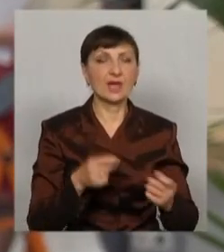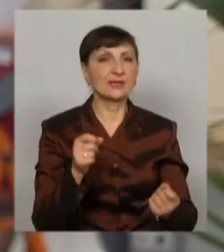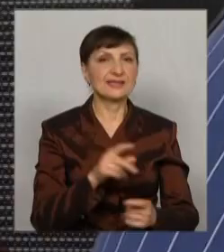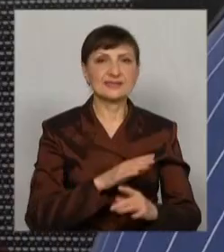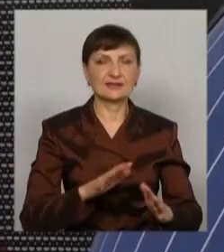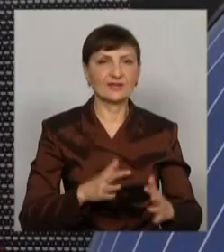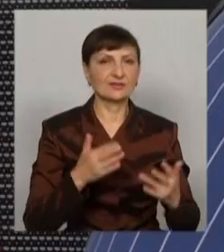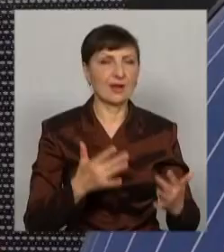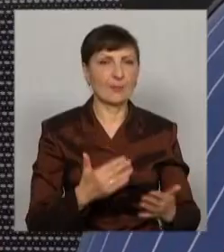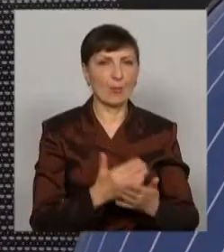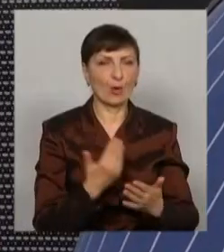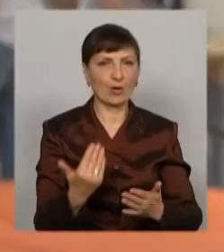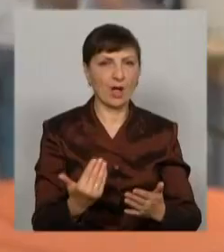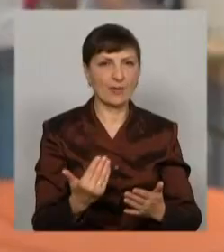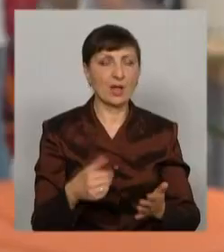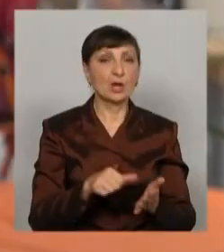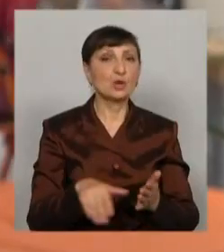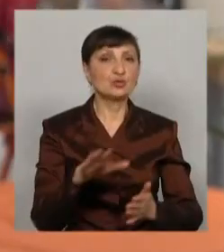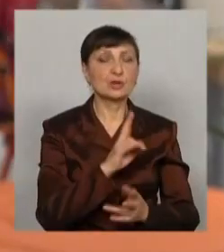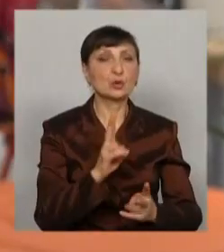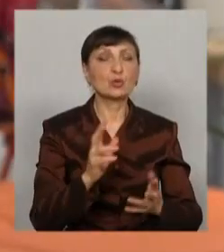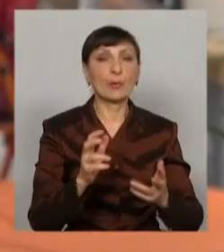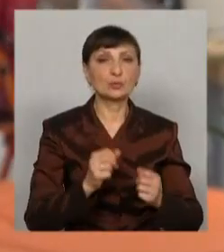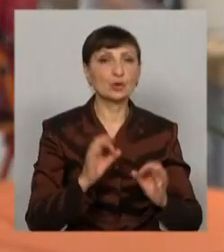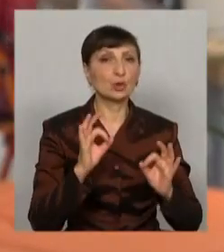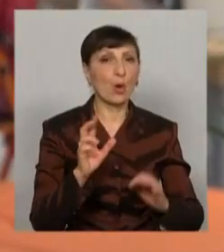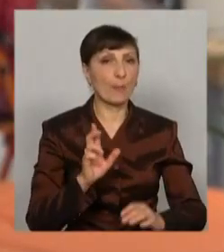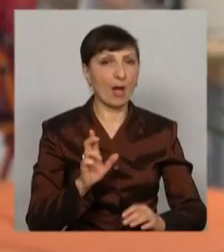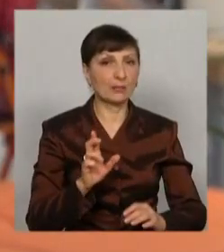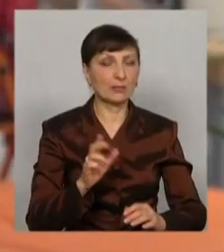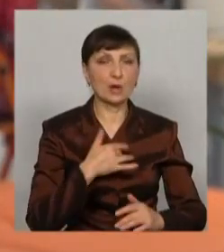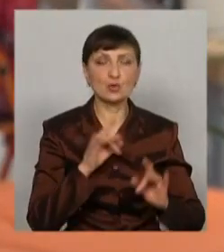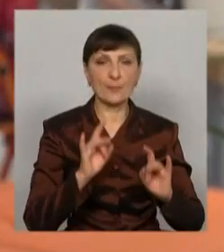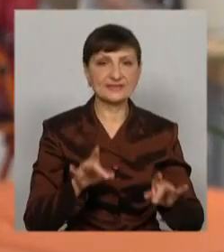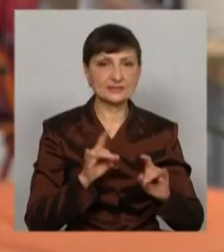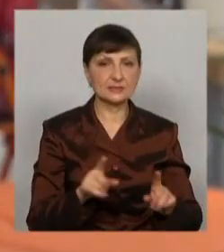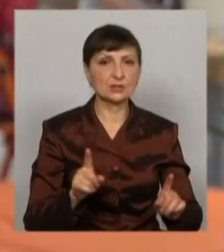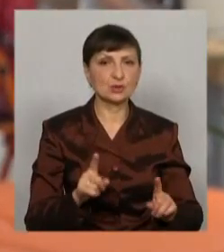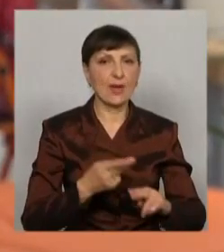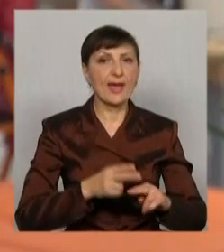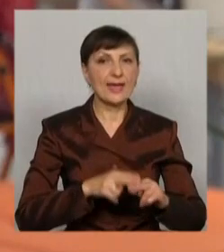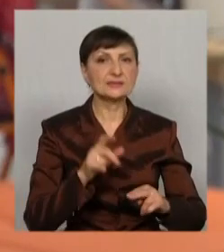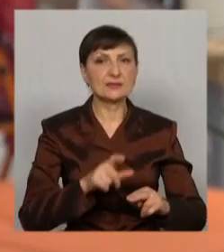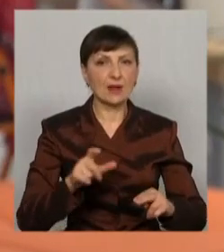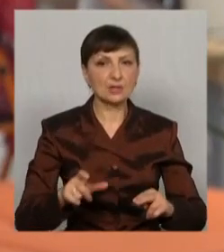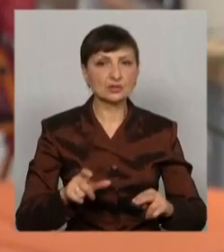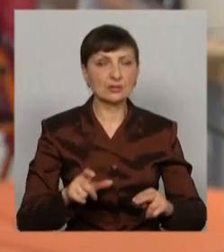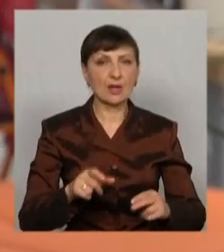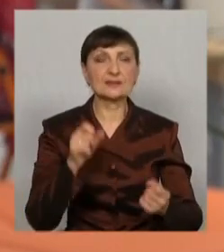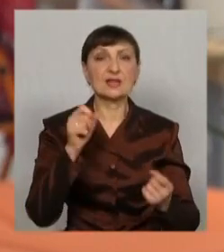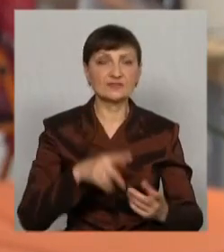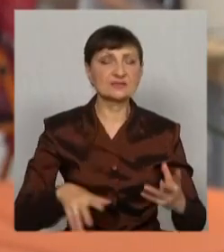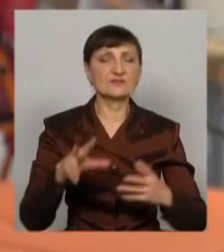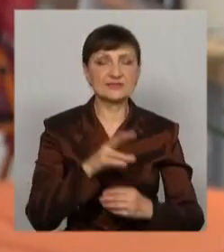соответствующие требованиям программы. По участникам, именно которые получившие 0 баллов, хочу пояснить, что эти граждане соответствовали всем